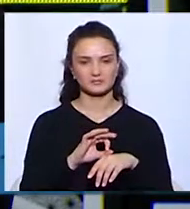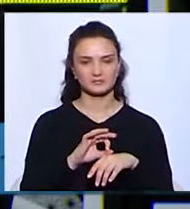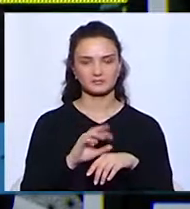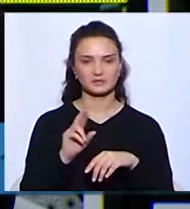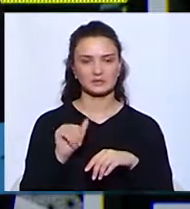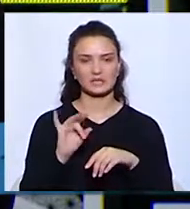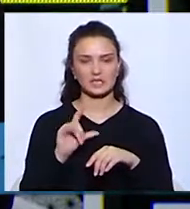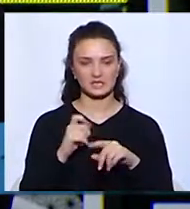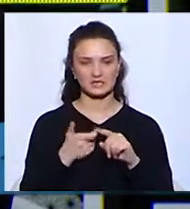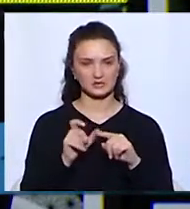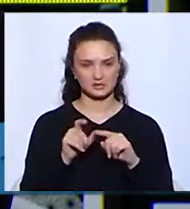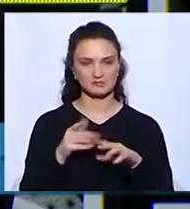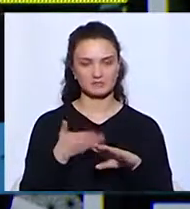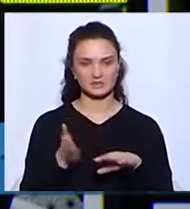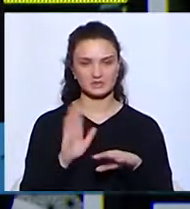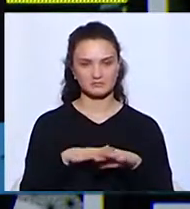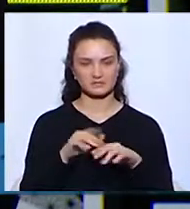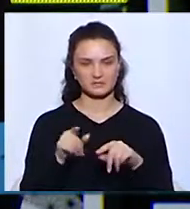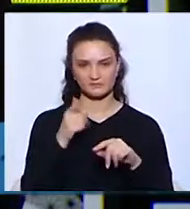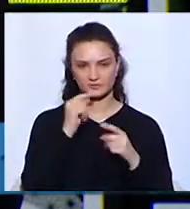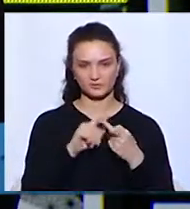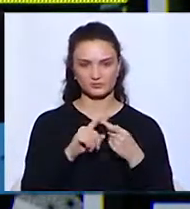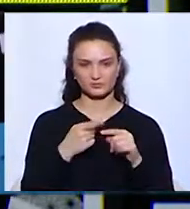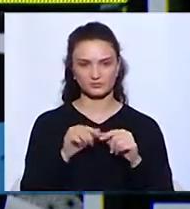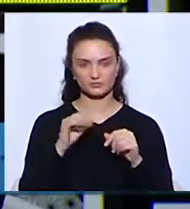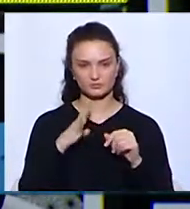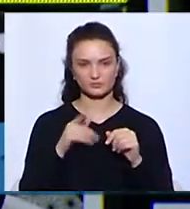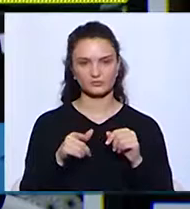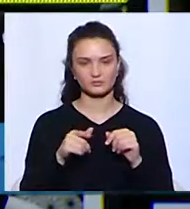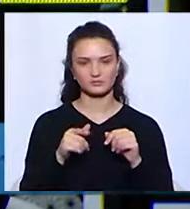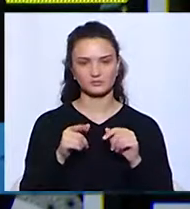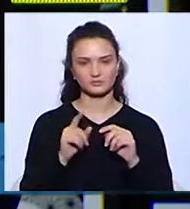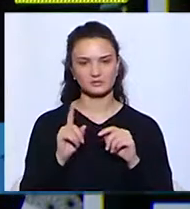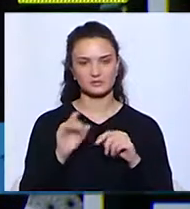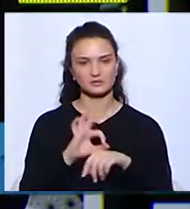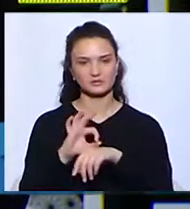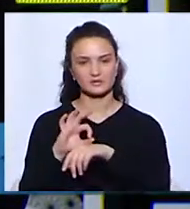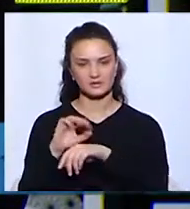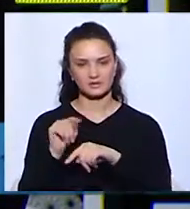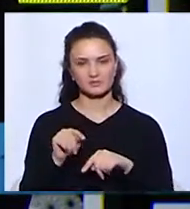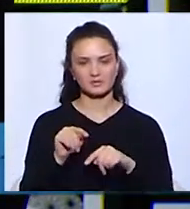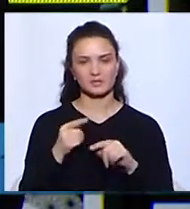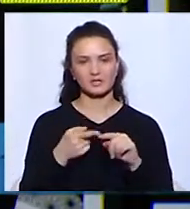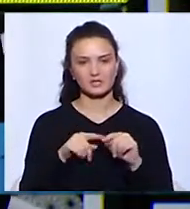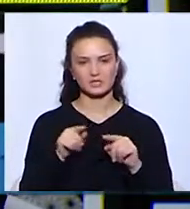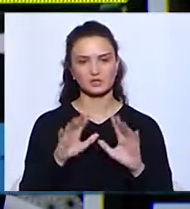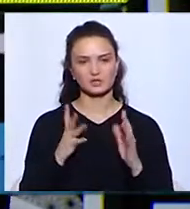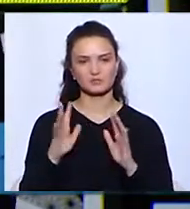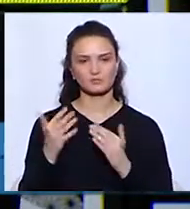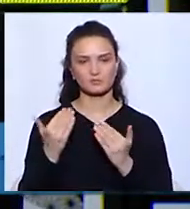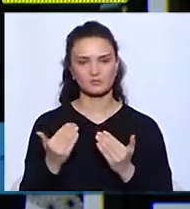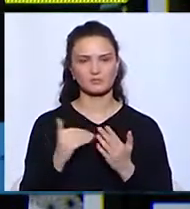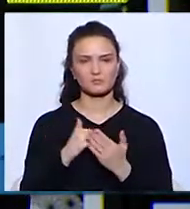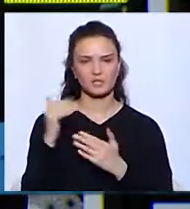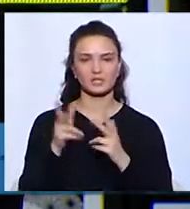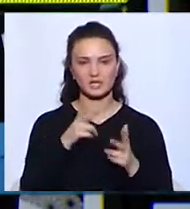დიარეა საკმაოდ მძიმე მიდის როტავირუსული, შეიძლება გაუწყლოება ახლდეს, შესაბამისად ასეთ შემთხვევაში